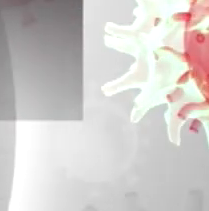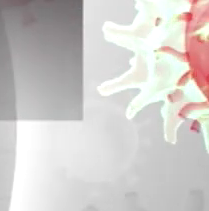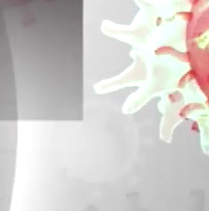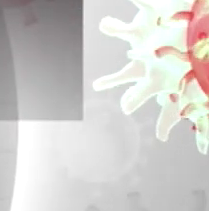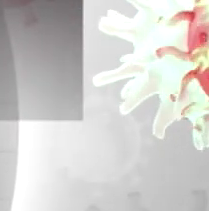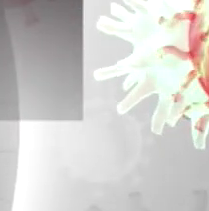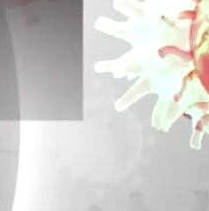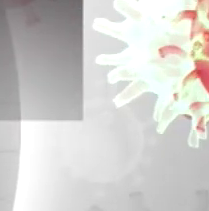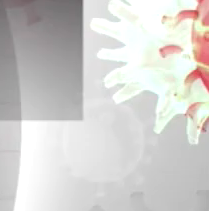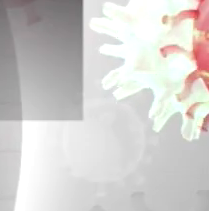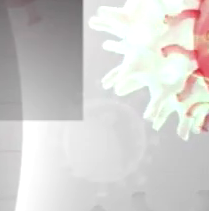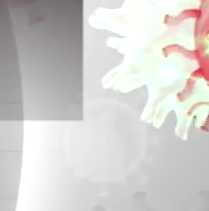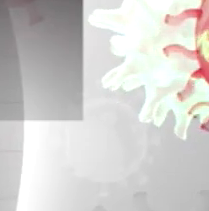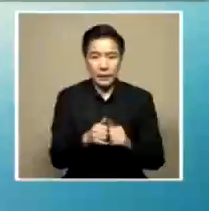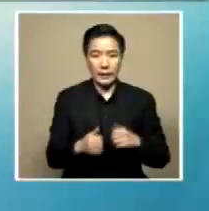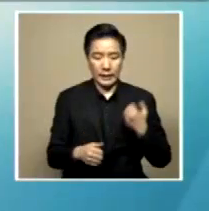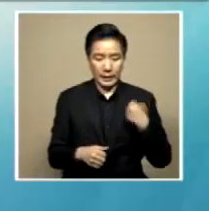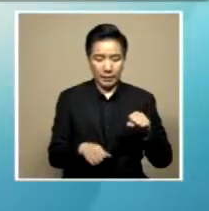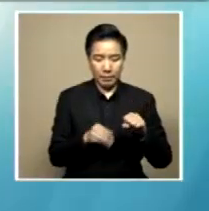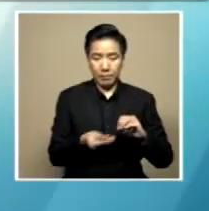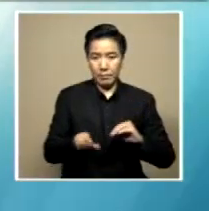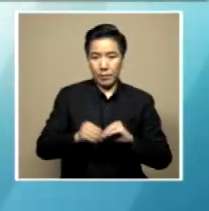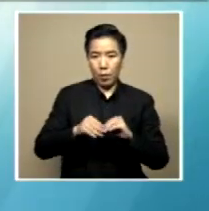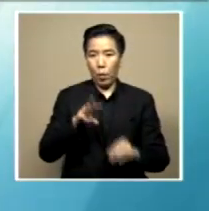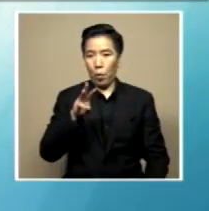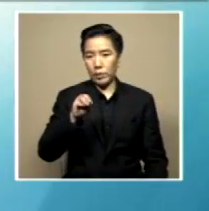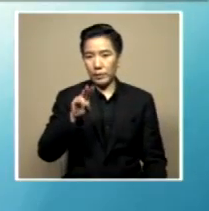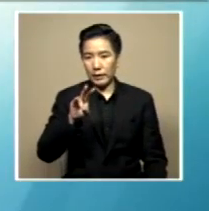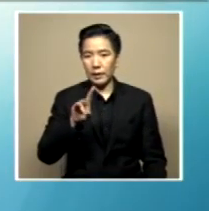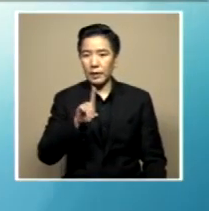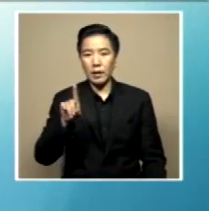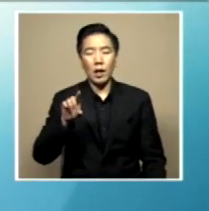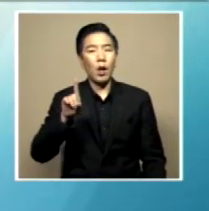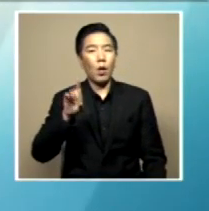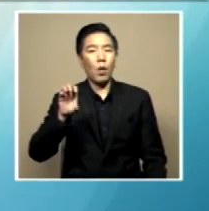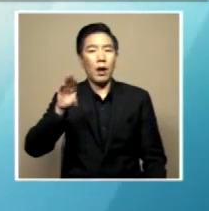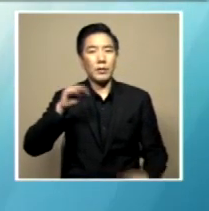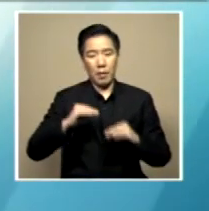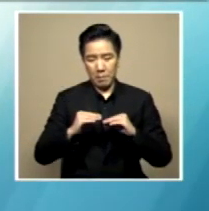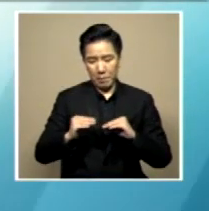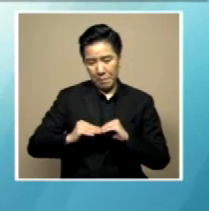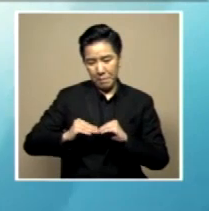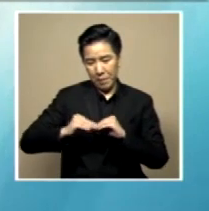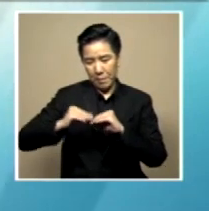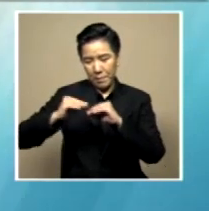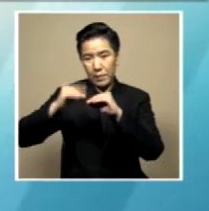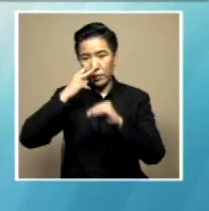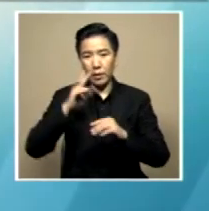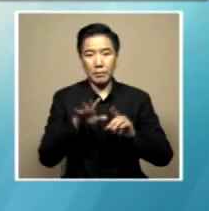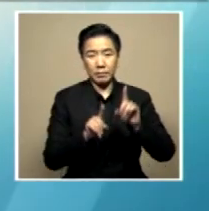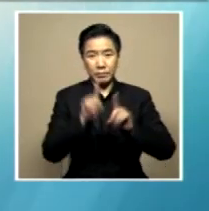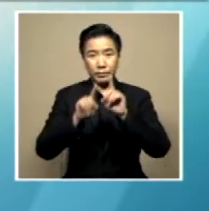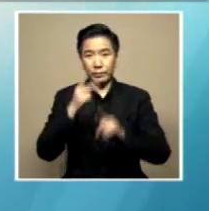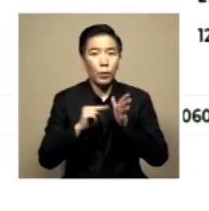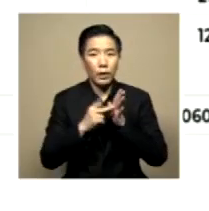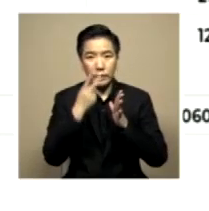แต่ถ้าดูยอดผู้ป่วยในแต่ละวันในแต่ละส่วนนะคะก็จะพบว่าการติดเชื้อที่เชื่อมโยงสถานที่อย่างเช่นที่สนามมวย